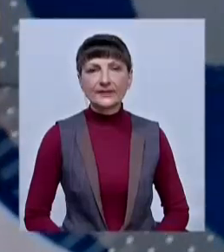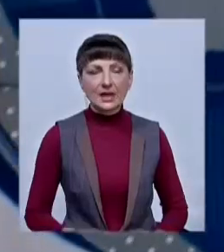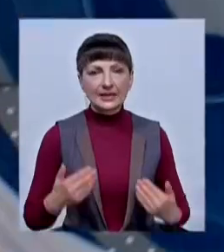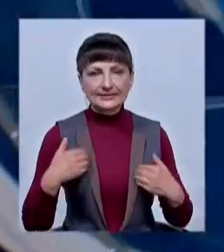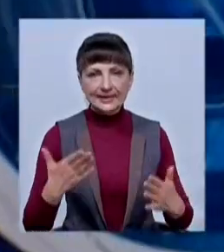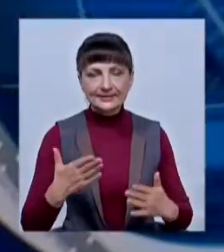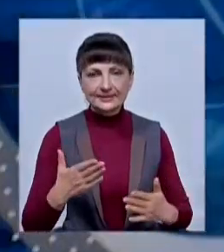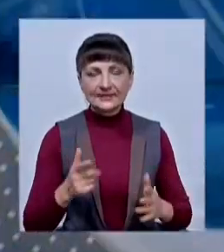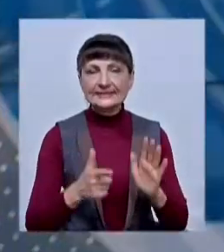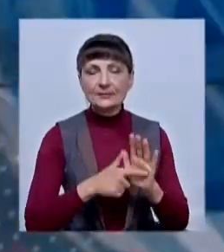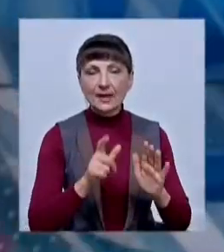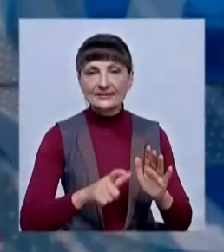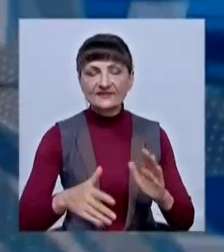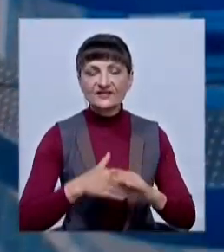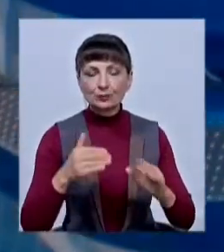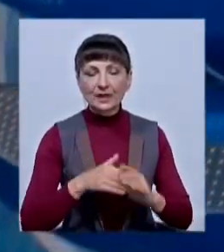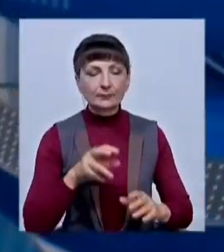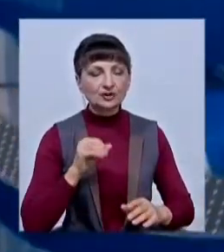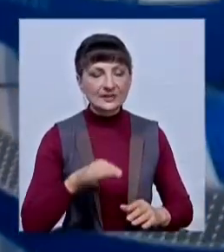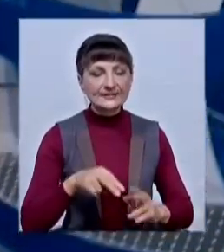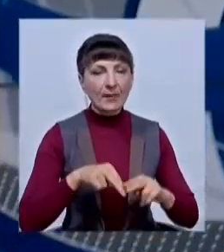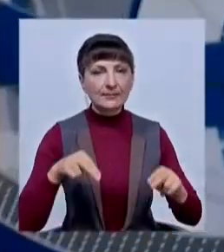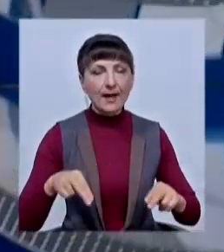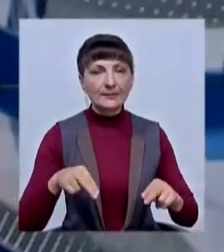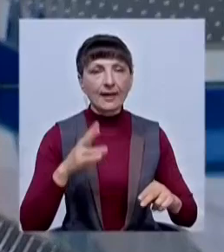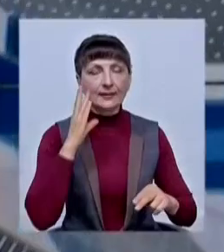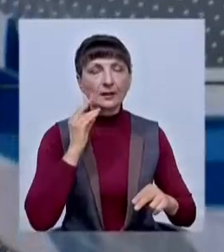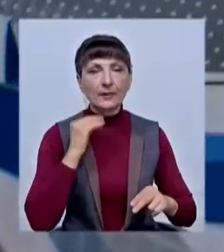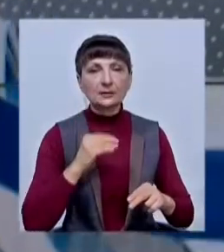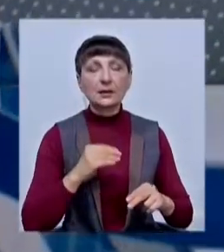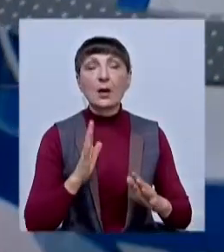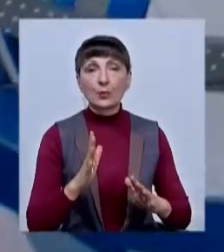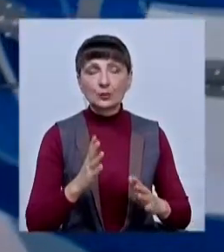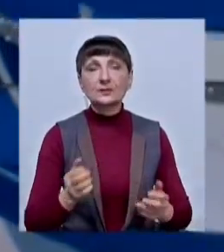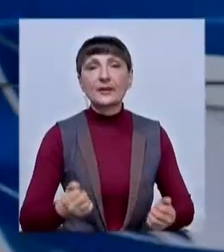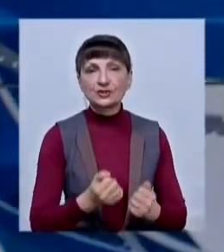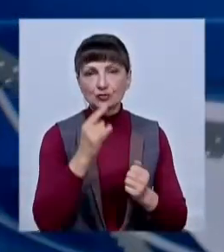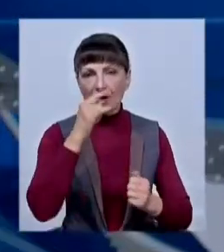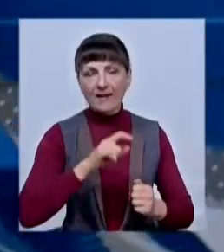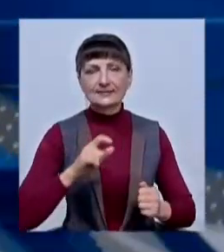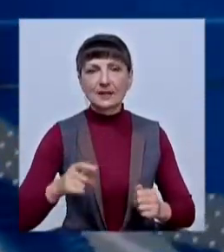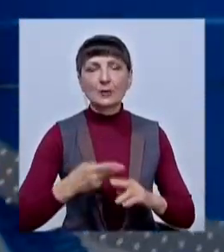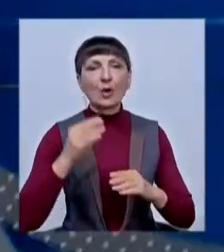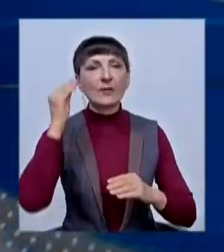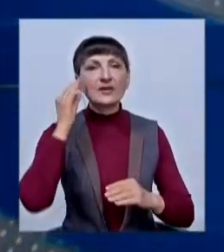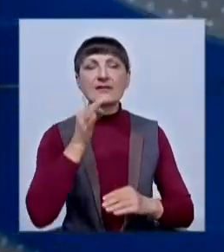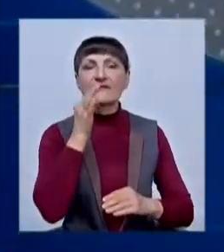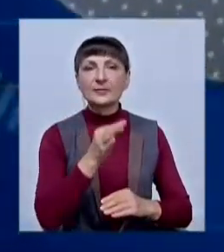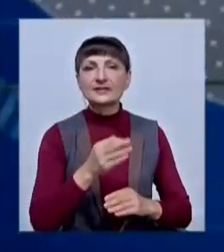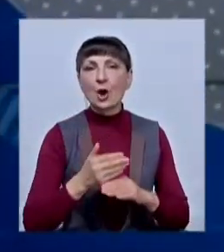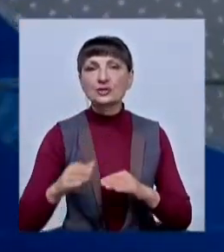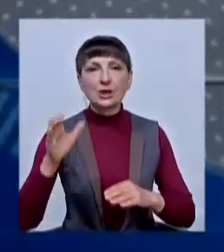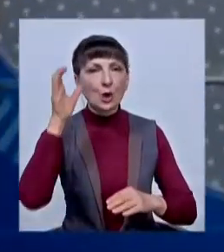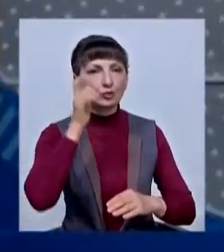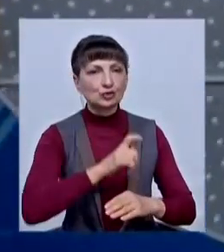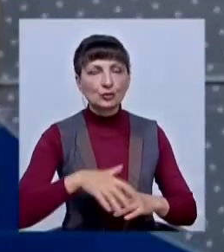Инициатива из 7 кандидатов в депутаты Мажилиса парламента от Алматы непременно найдут поддержку казахстанцев. Такое мнение выразили отдельные